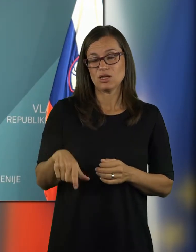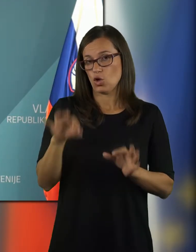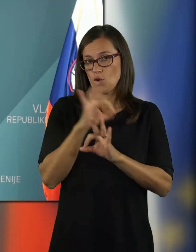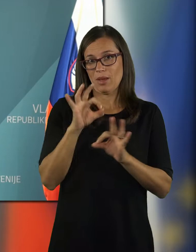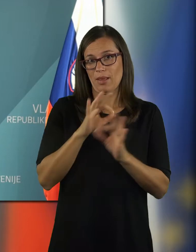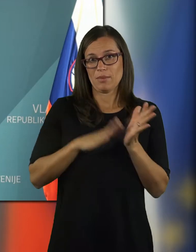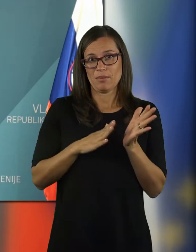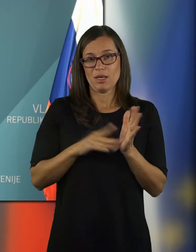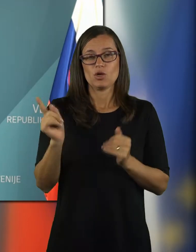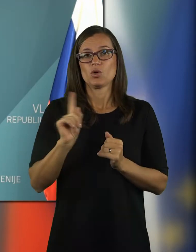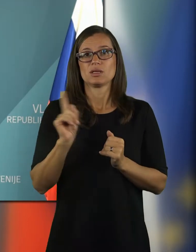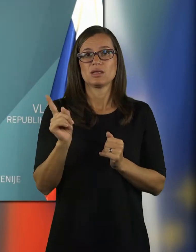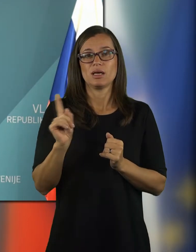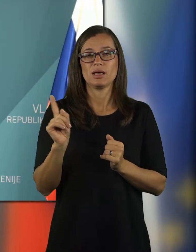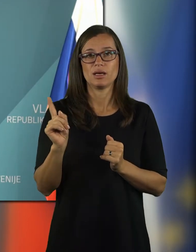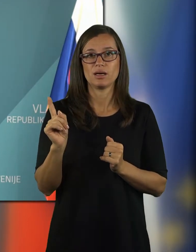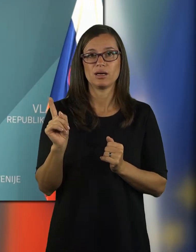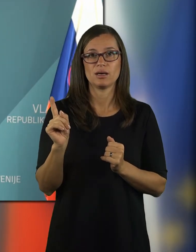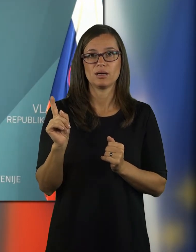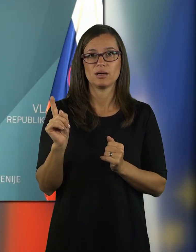Investitor v nobenem primeru ni